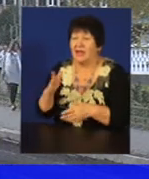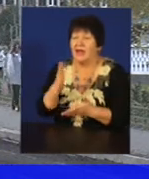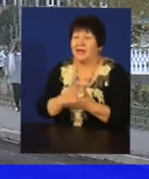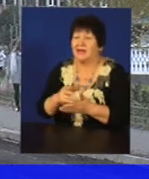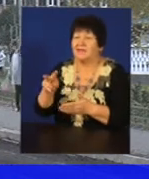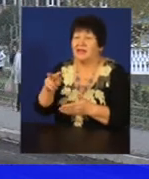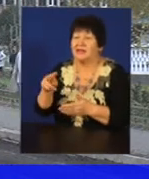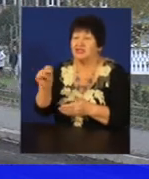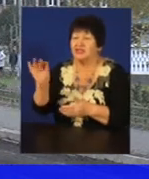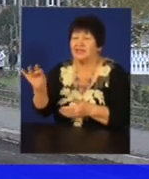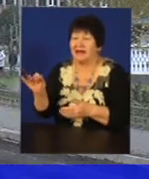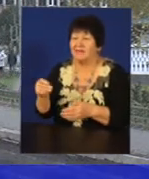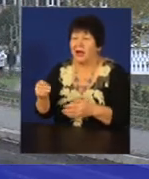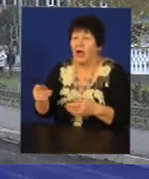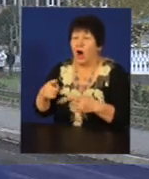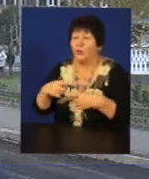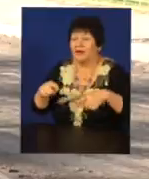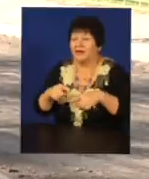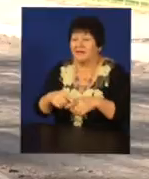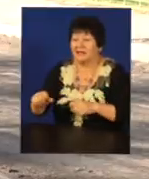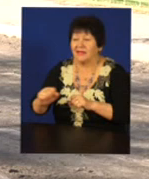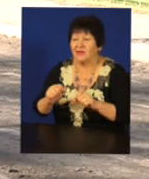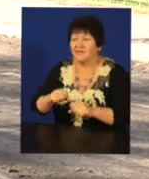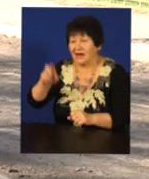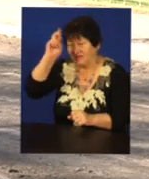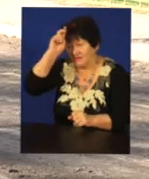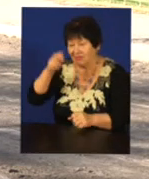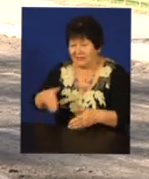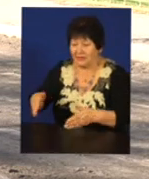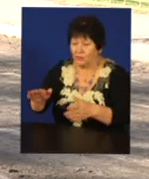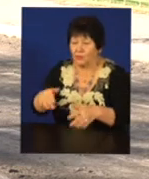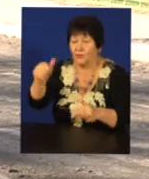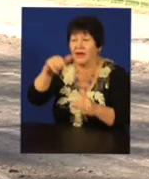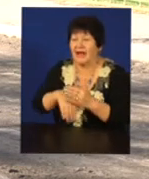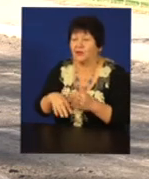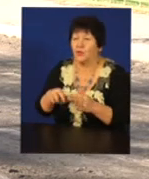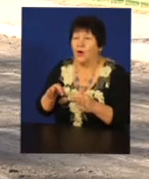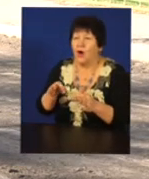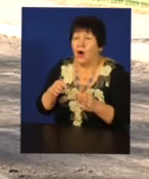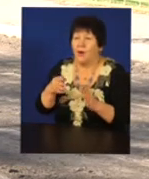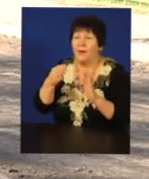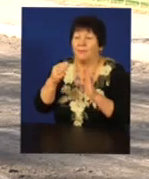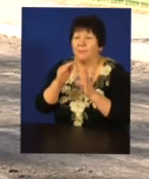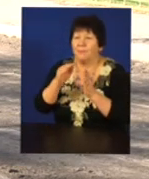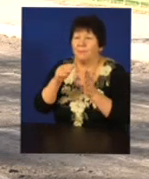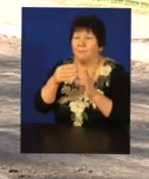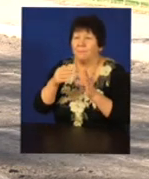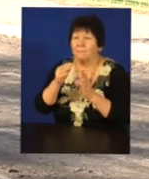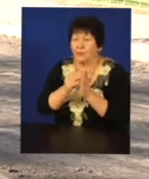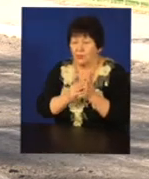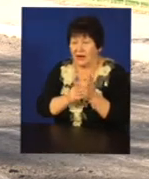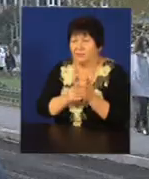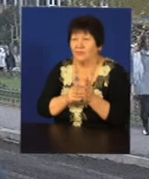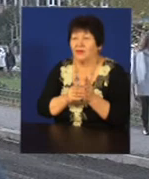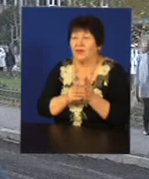licitația organizată de către administrația de stat a drumurilor în cadrul programului Drumuri Bune 3, care ei